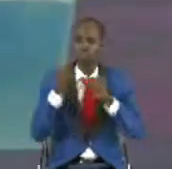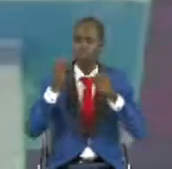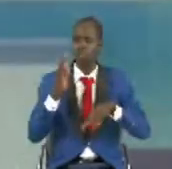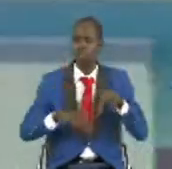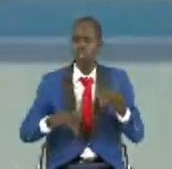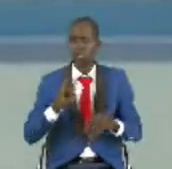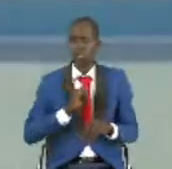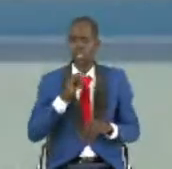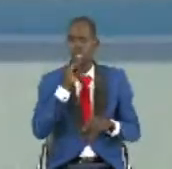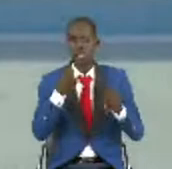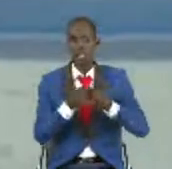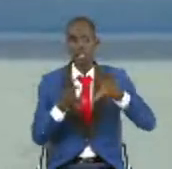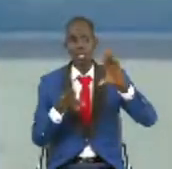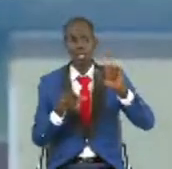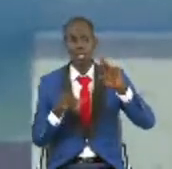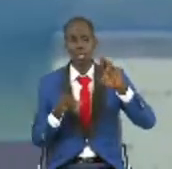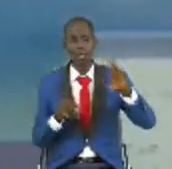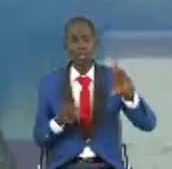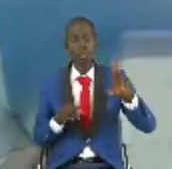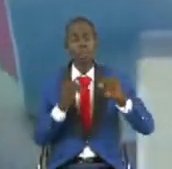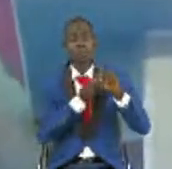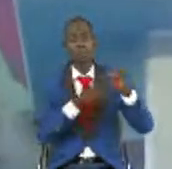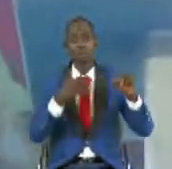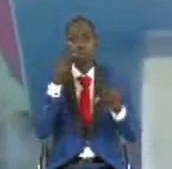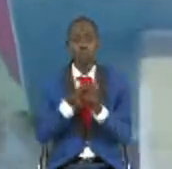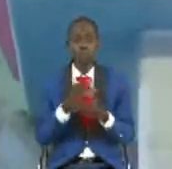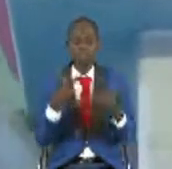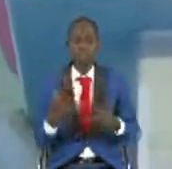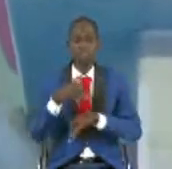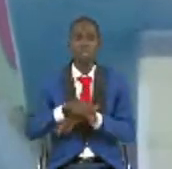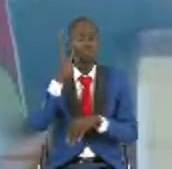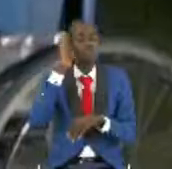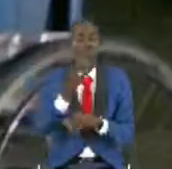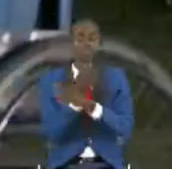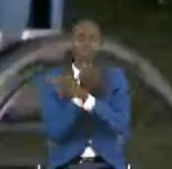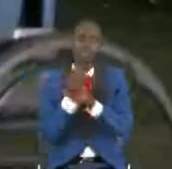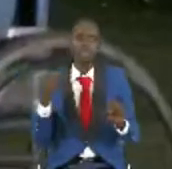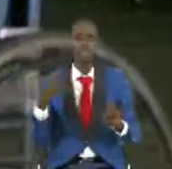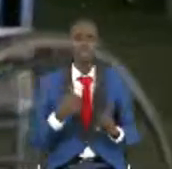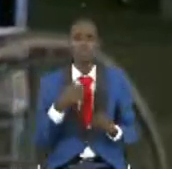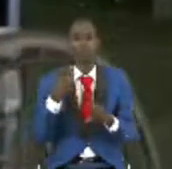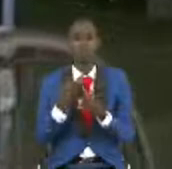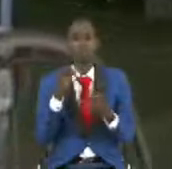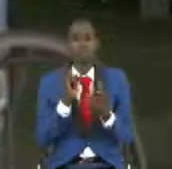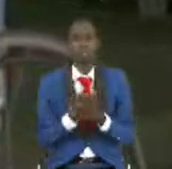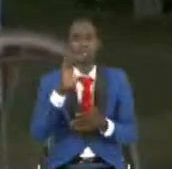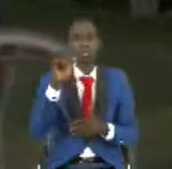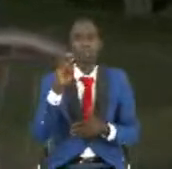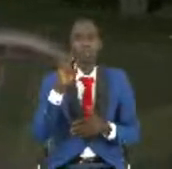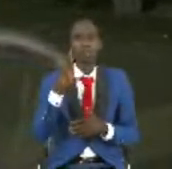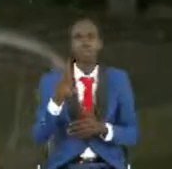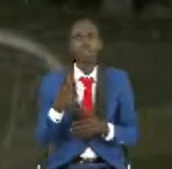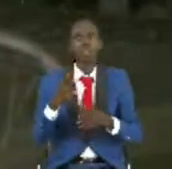Le cancer est plus fort que toi. Mais le Seigneur dit ce soir, il va te délivrer du cancer. Personnalise